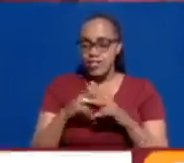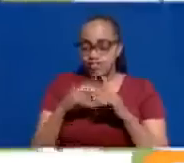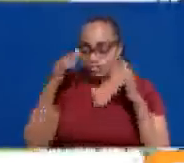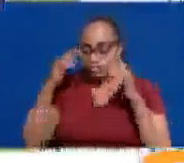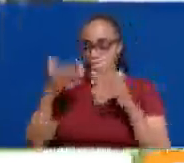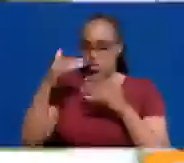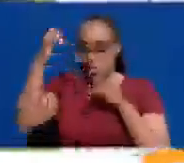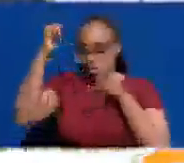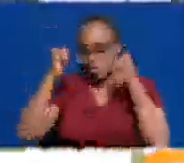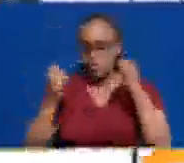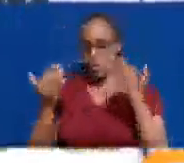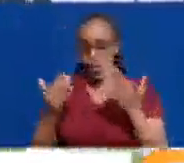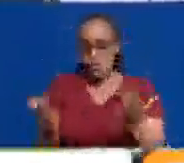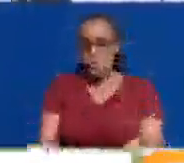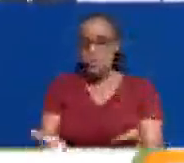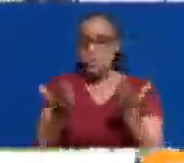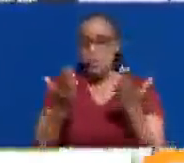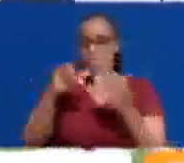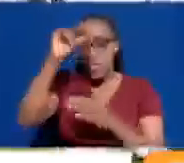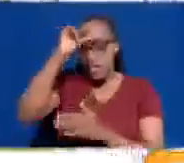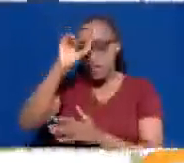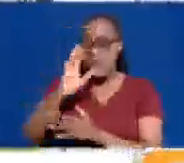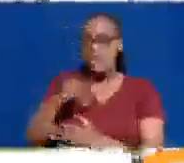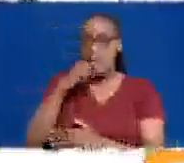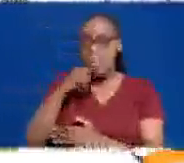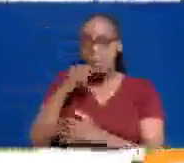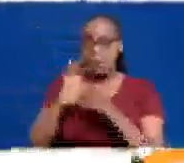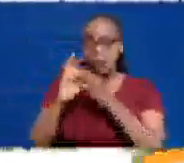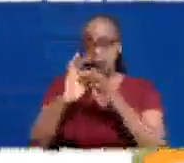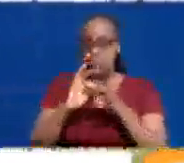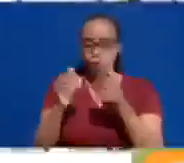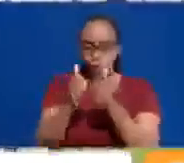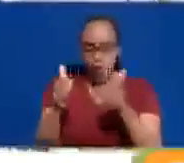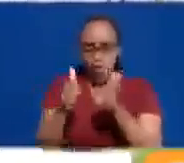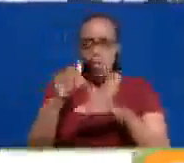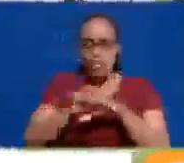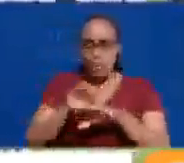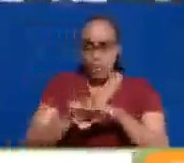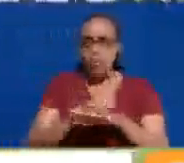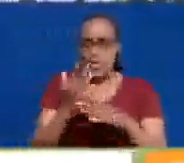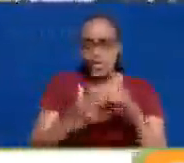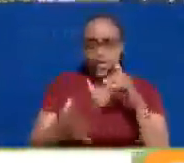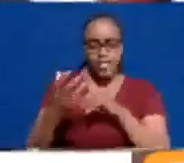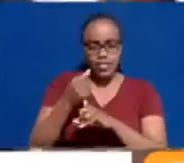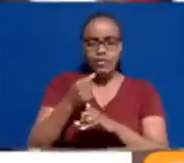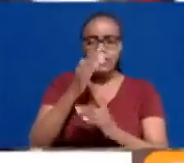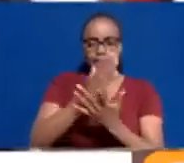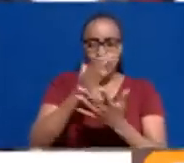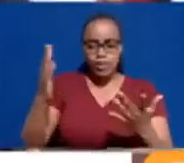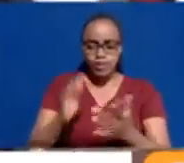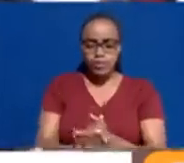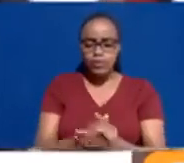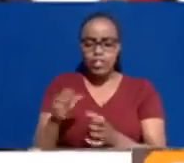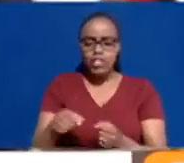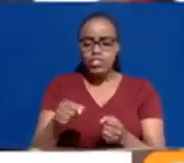wanajeshi katika kuboresha serikali yake akitaja ushirikiano wake nao kuwa ilizaa matunda kwa taifa.